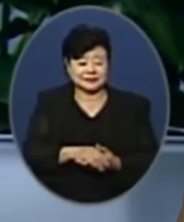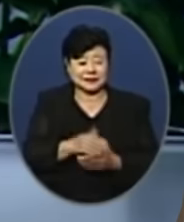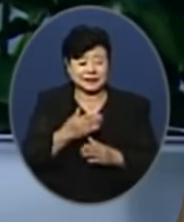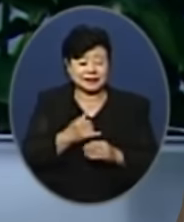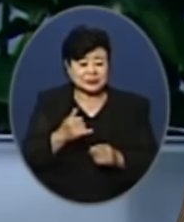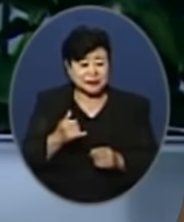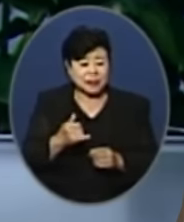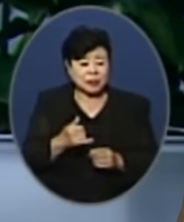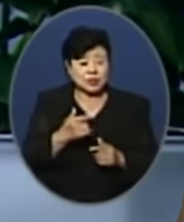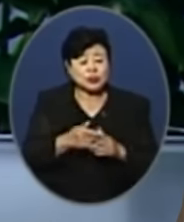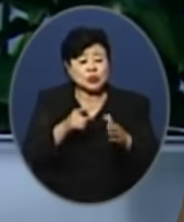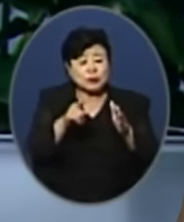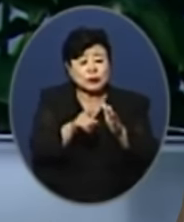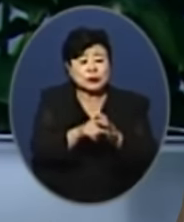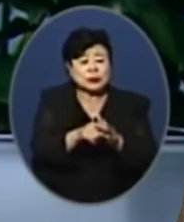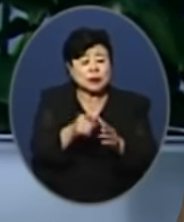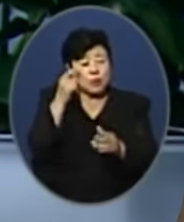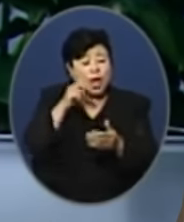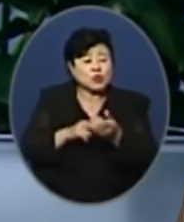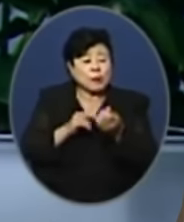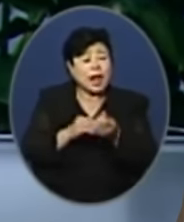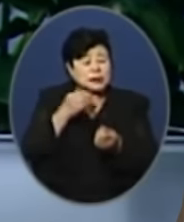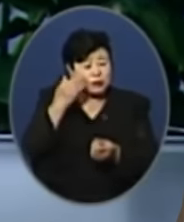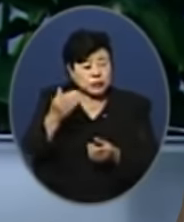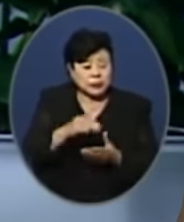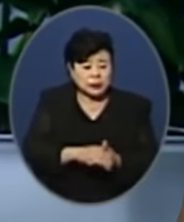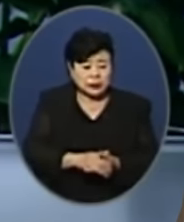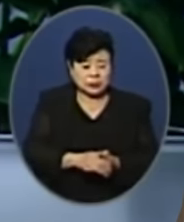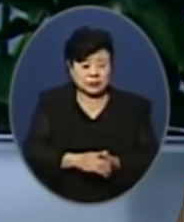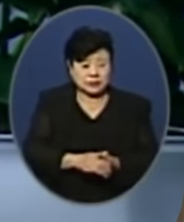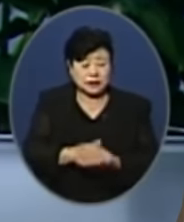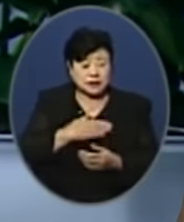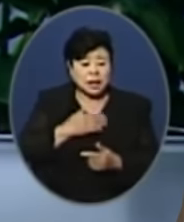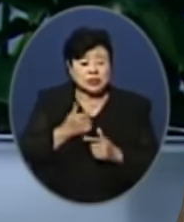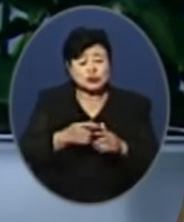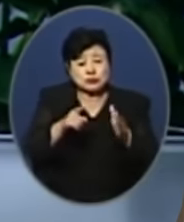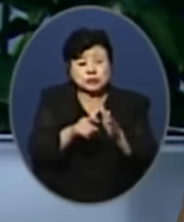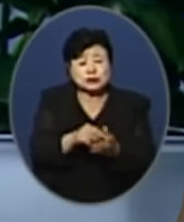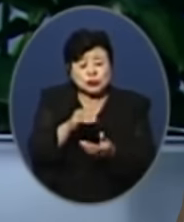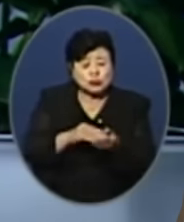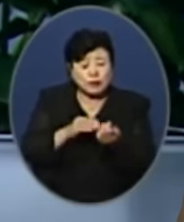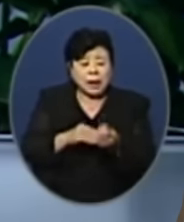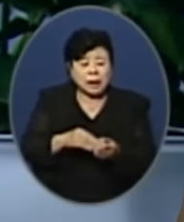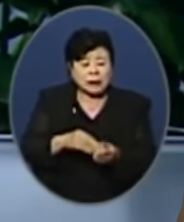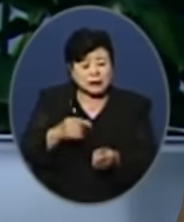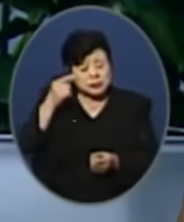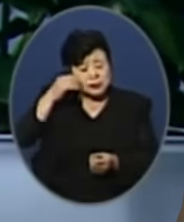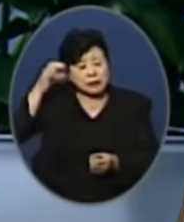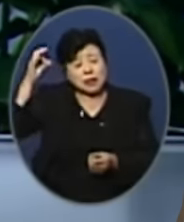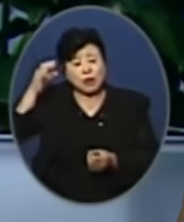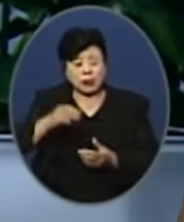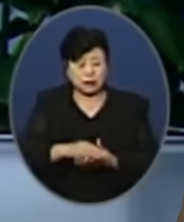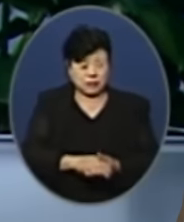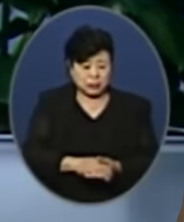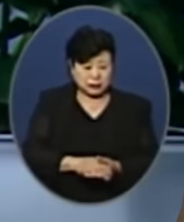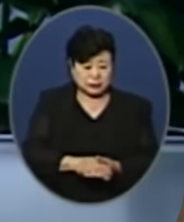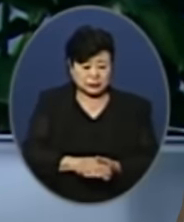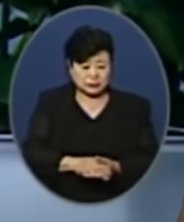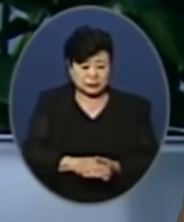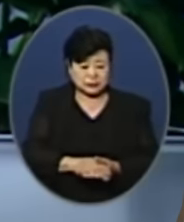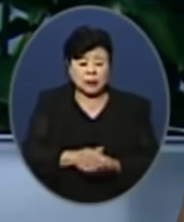다른 사람들은 다 예수 믿었는데 왜 도박을 하려구나. 그런데 나는 예수 믿었는데도 도박이 떨어지지 않습니다.